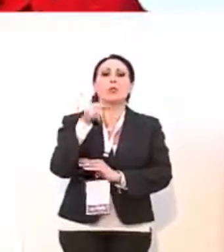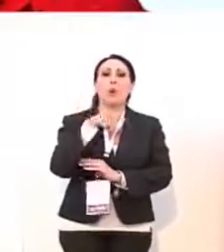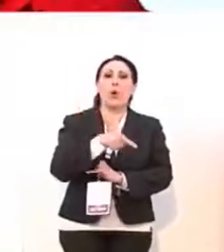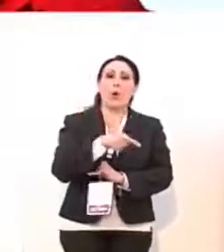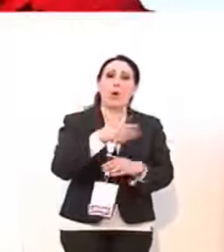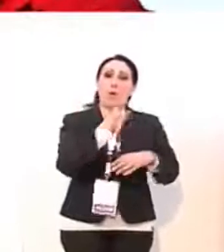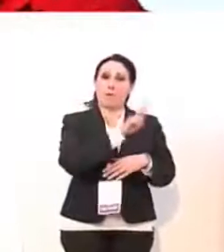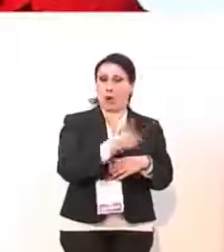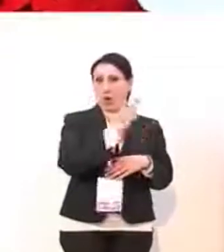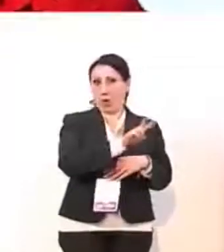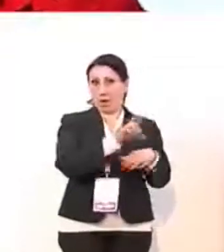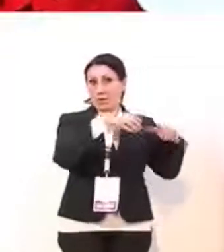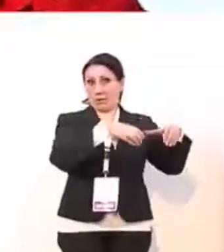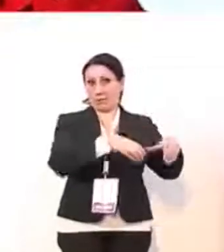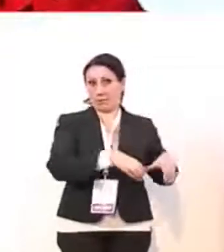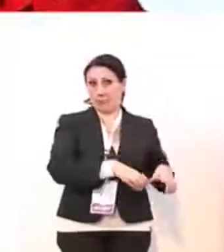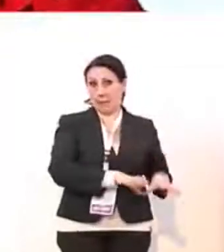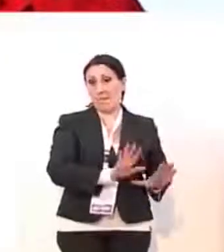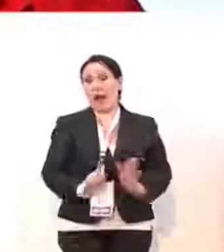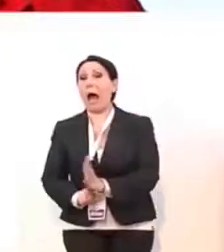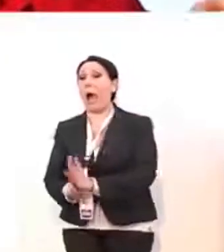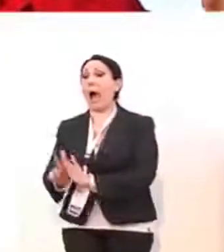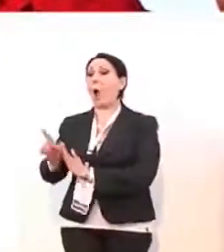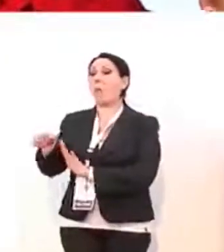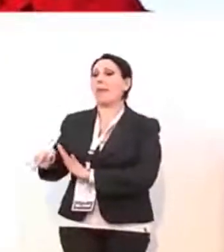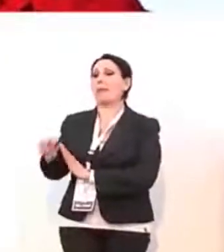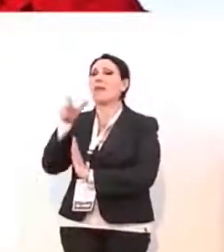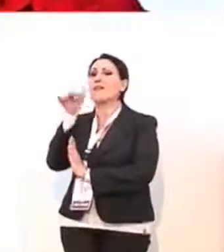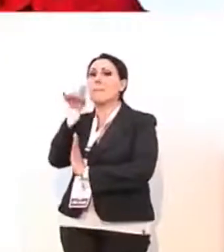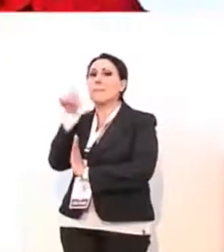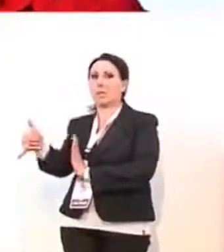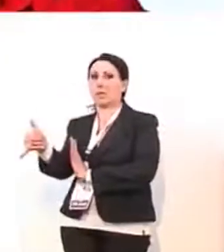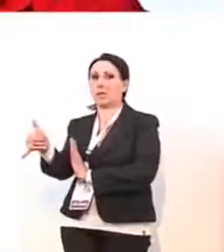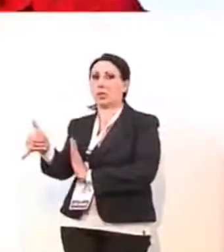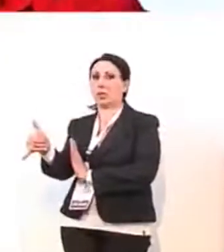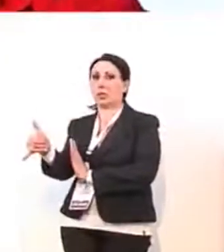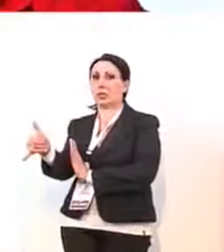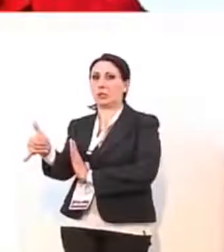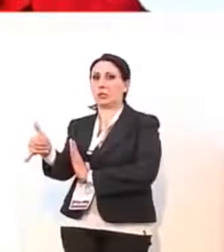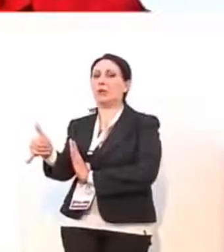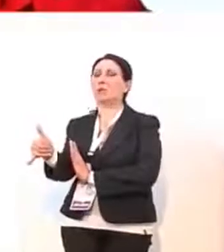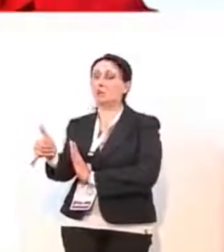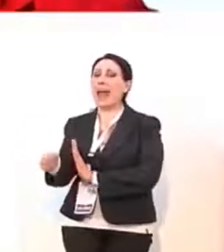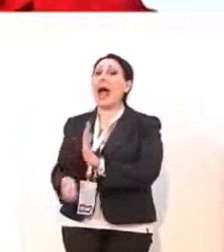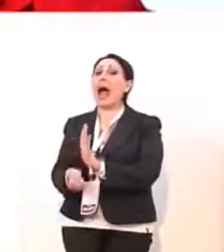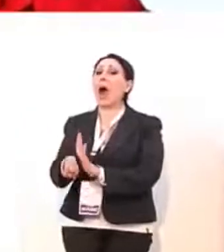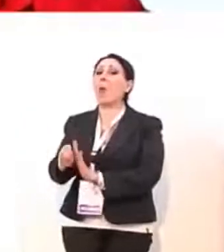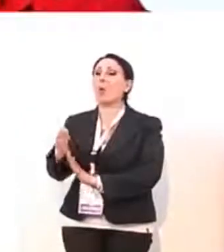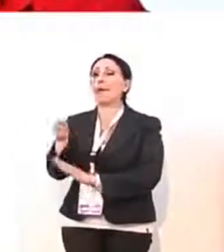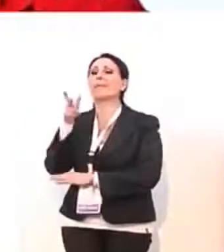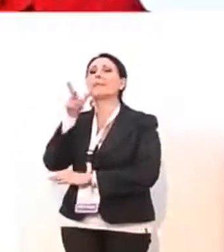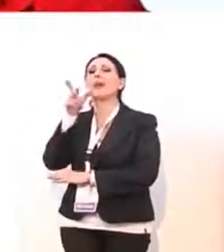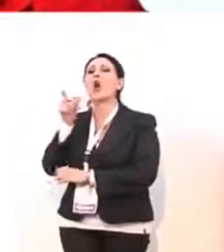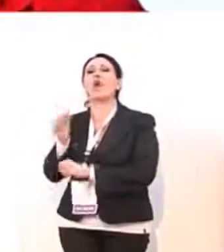della violenza, potrebbero aumentare i femminicidi, perché sta aumentando il numero delle donne a rischio di